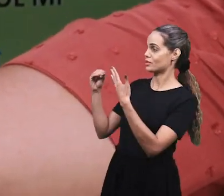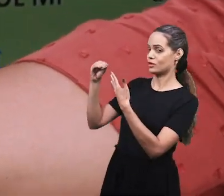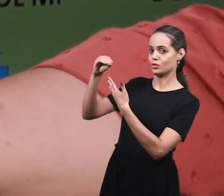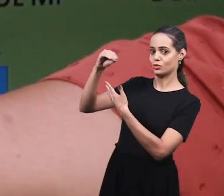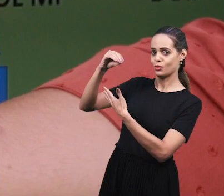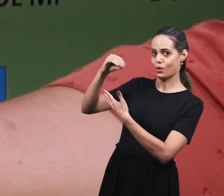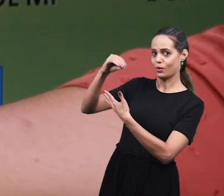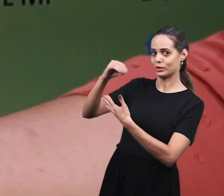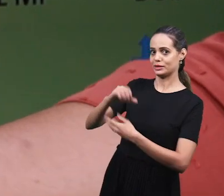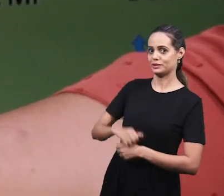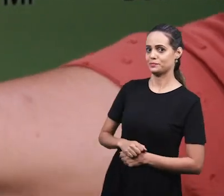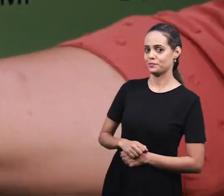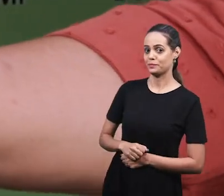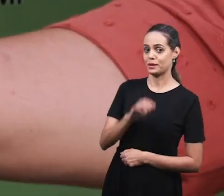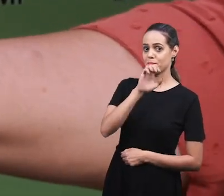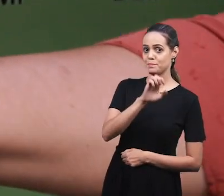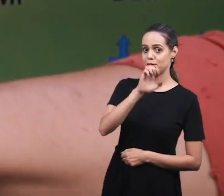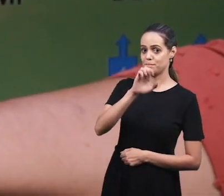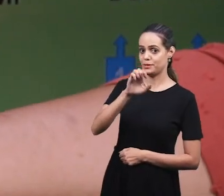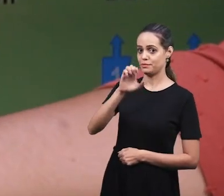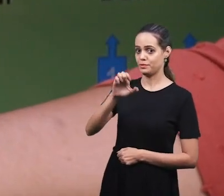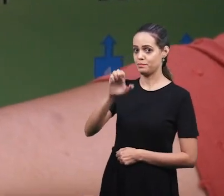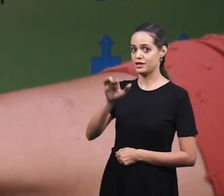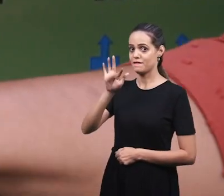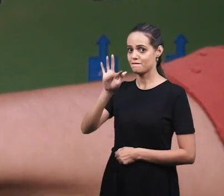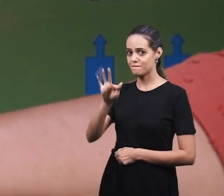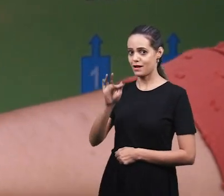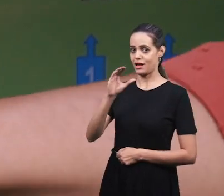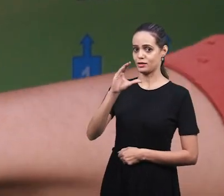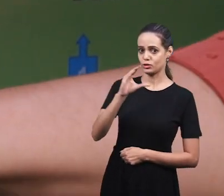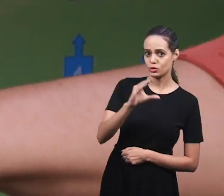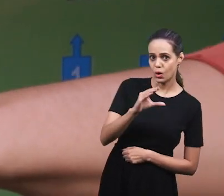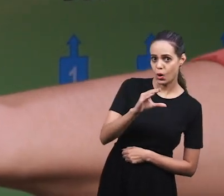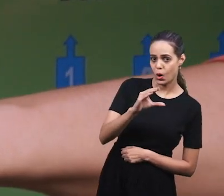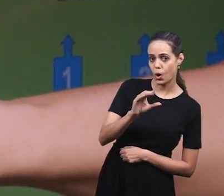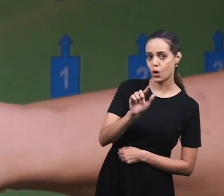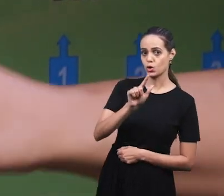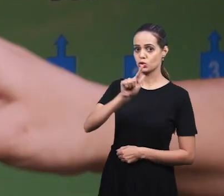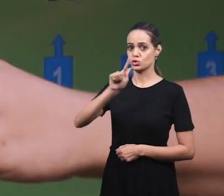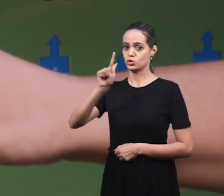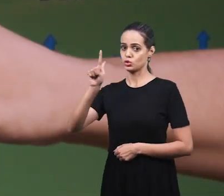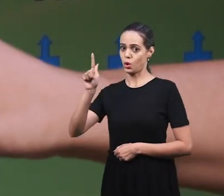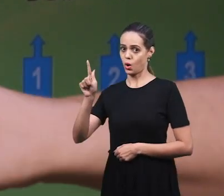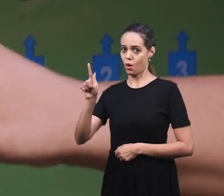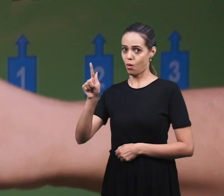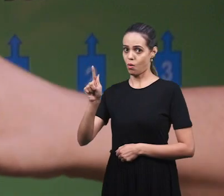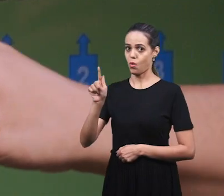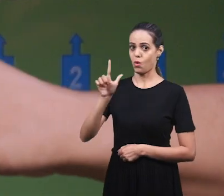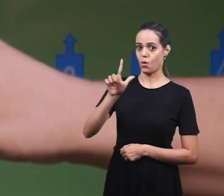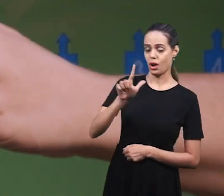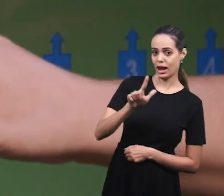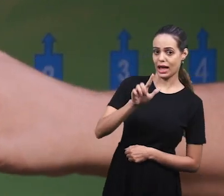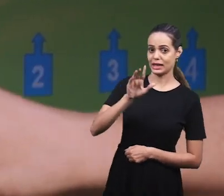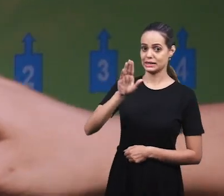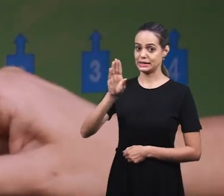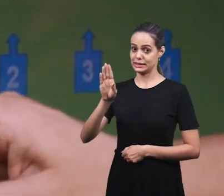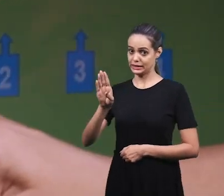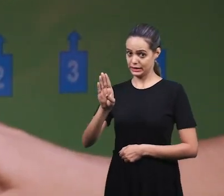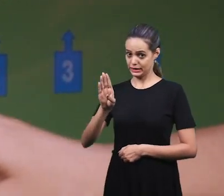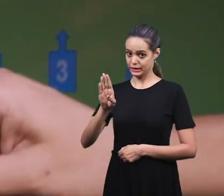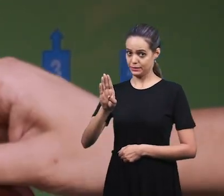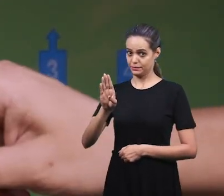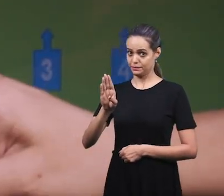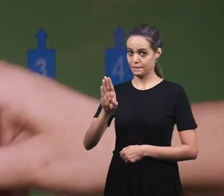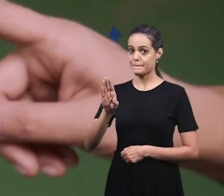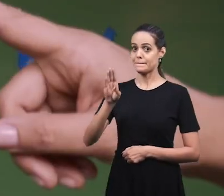Mi, fa, mi, do, sol, si, la,